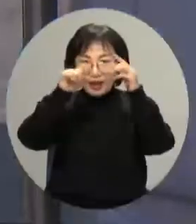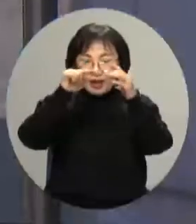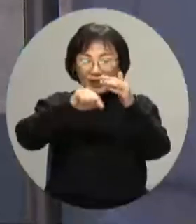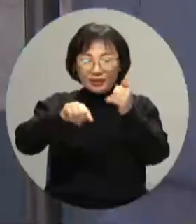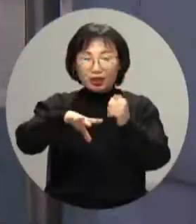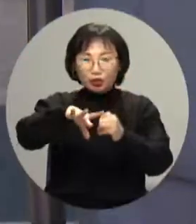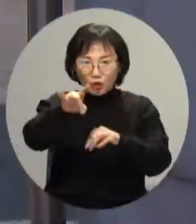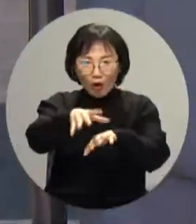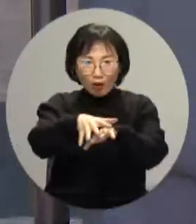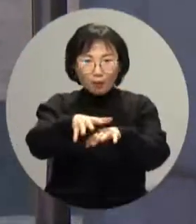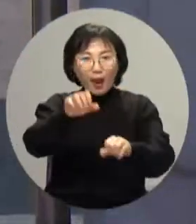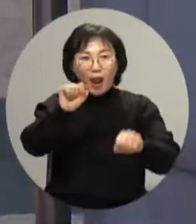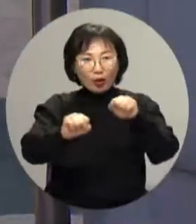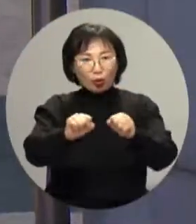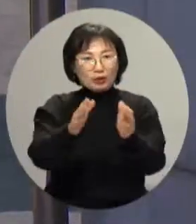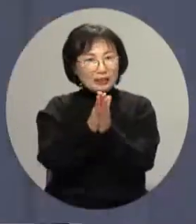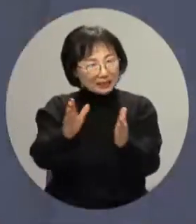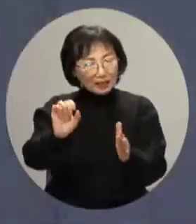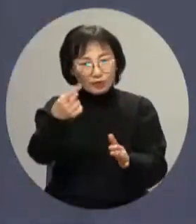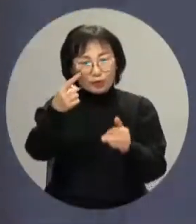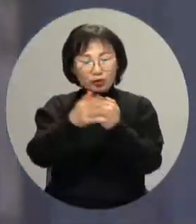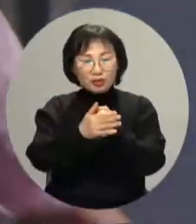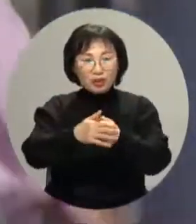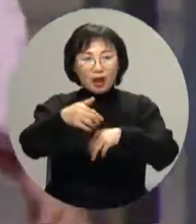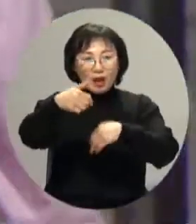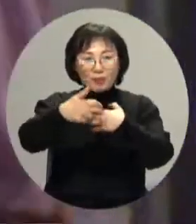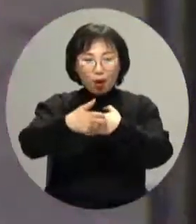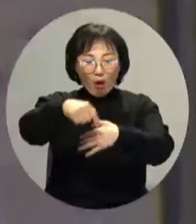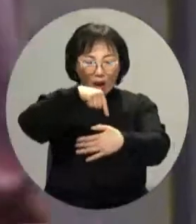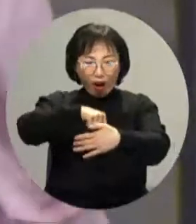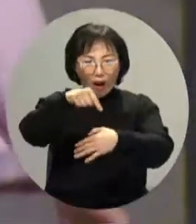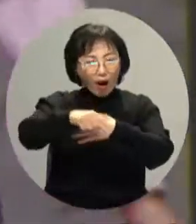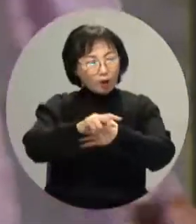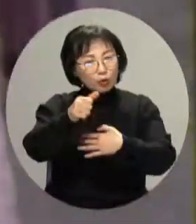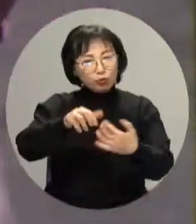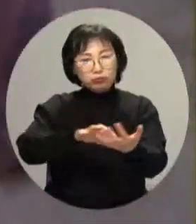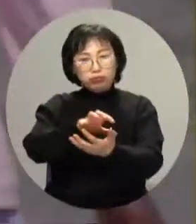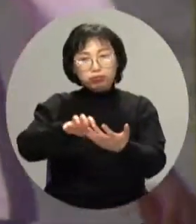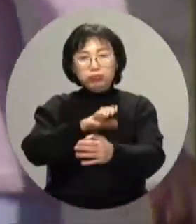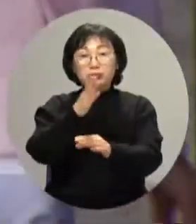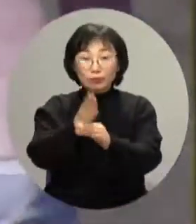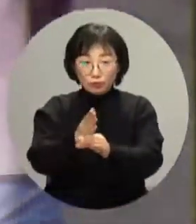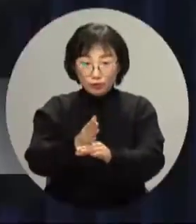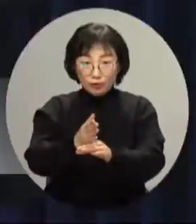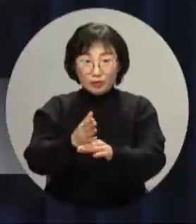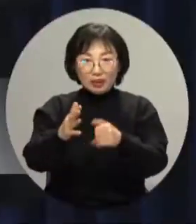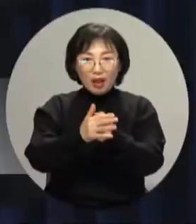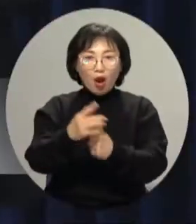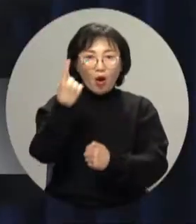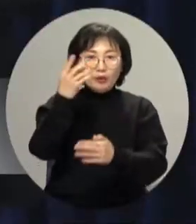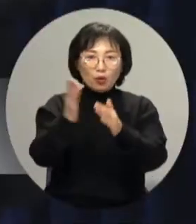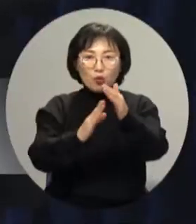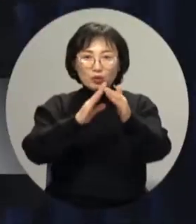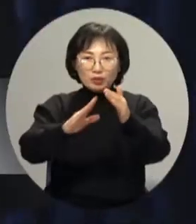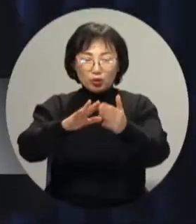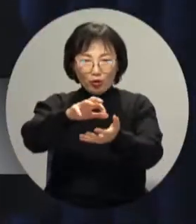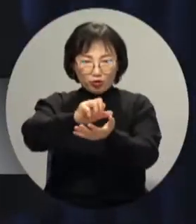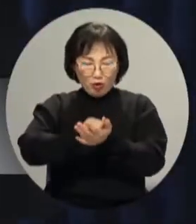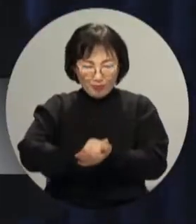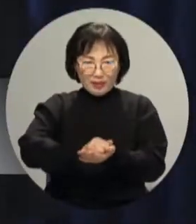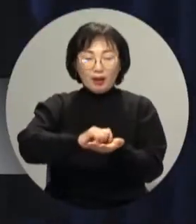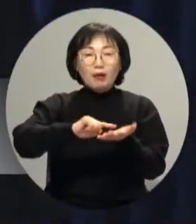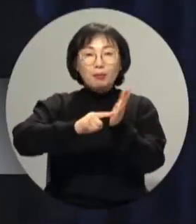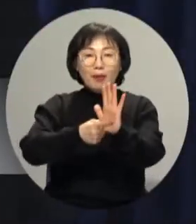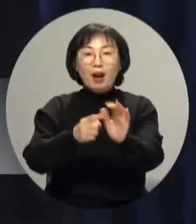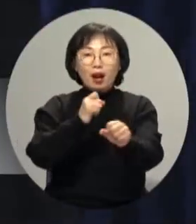첫 집단 행동이 나오면서 병원 안팎은 뒤숭숭한 분위기입니다 정부가 어제 공식적으로 접수했다고 밝힌